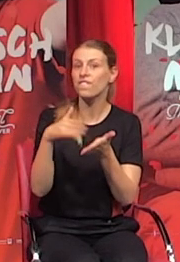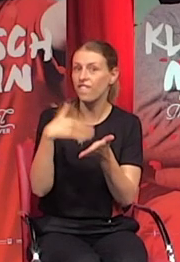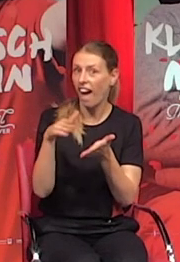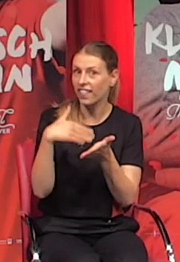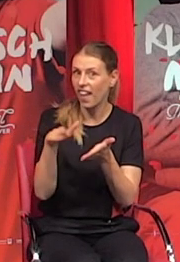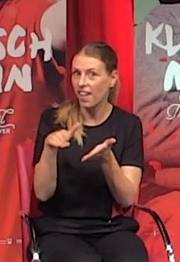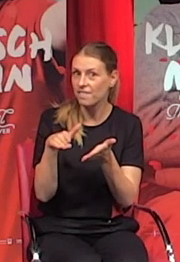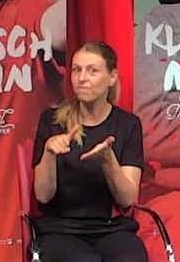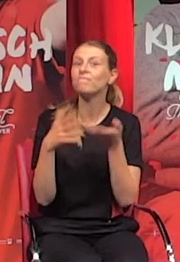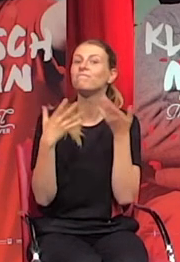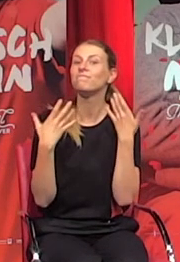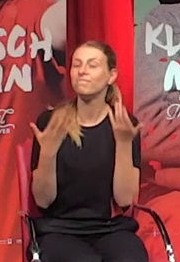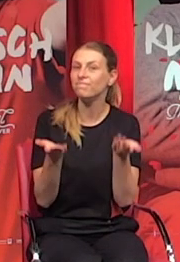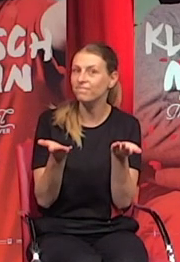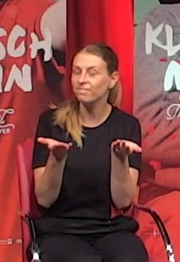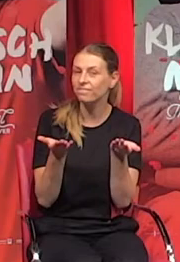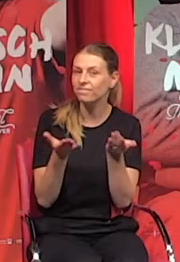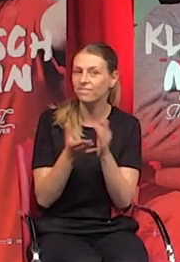Ihr